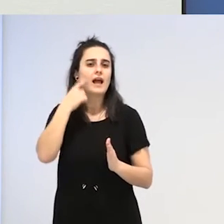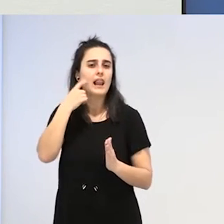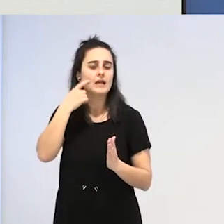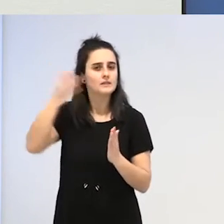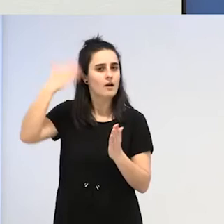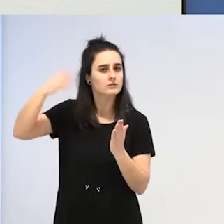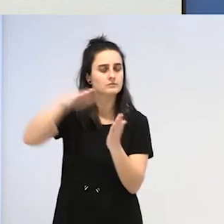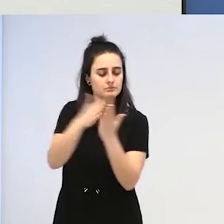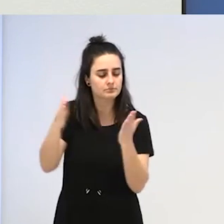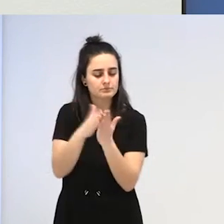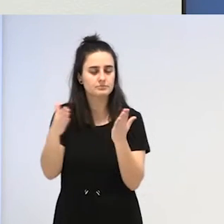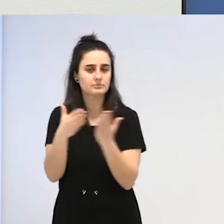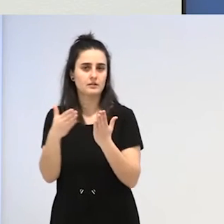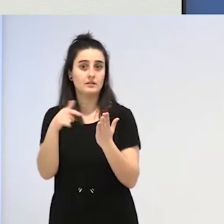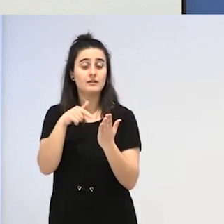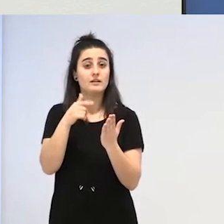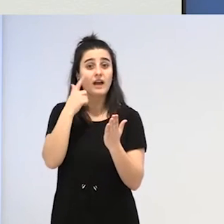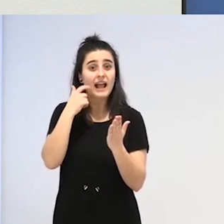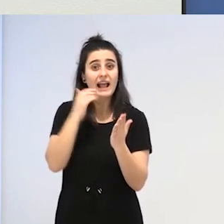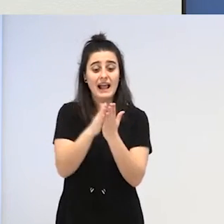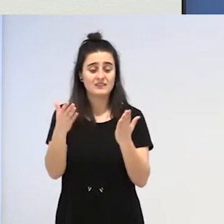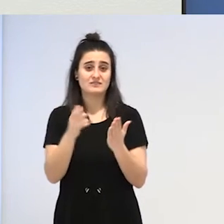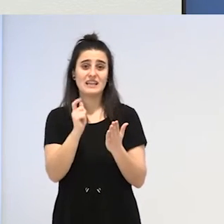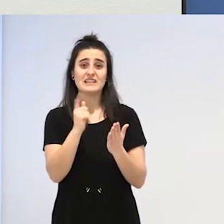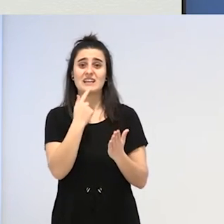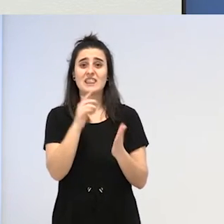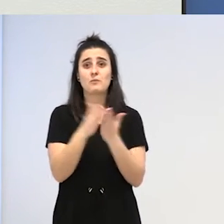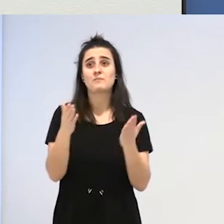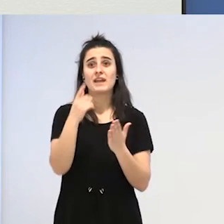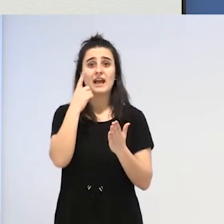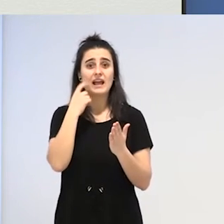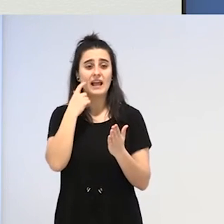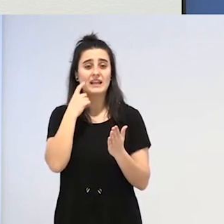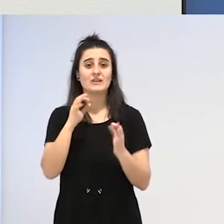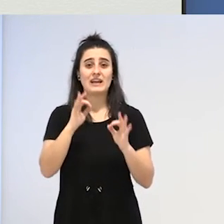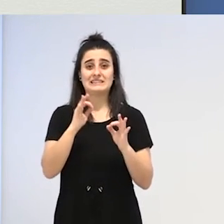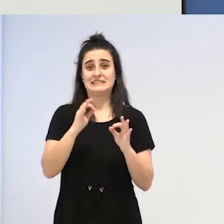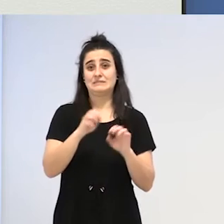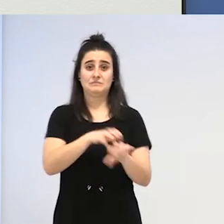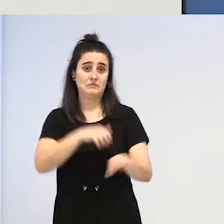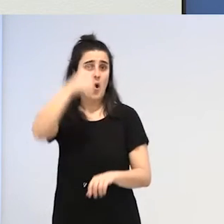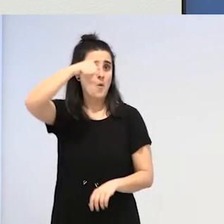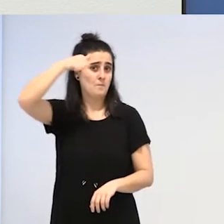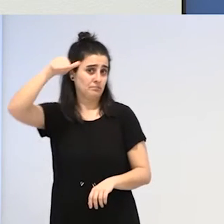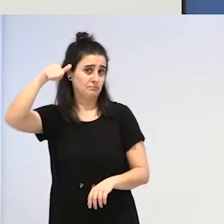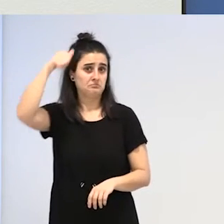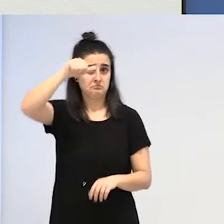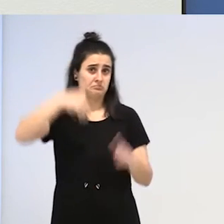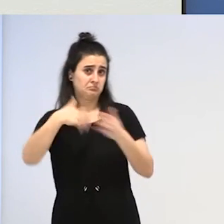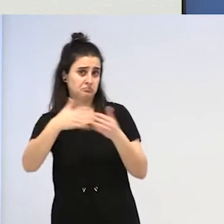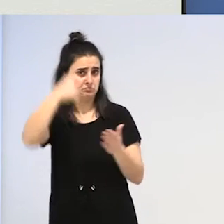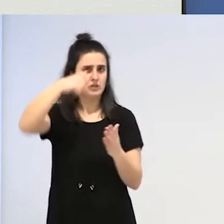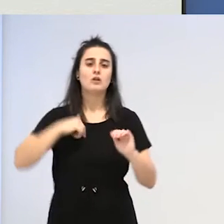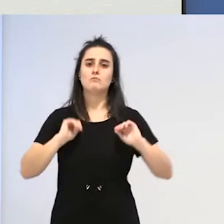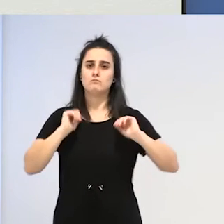badira normalean esaten da klasikoak izan direla denak gizonak. Orduan gizonak irakurtzen